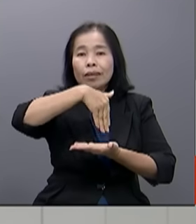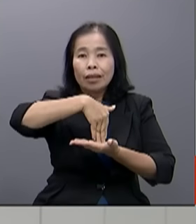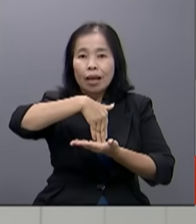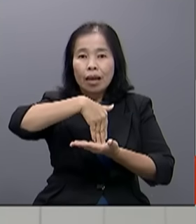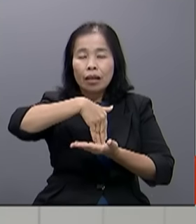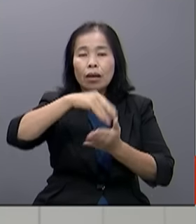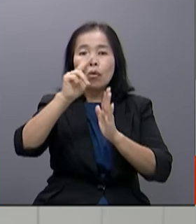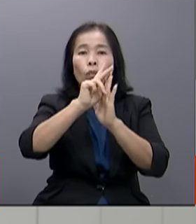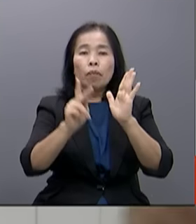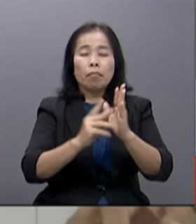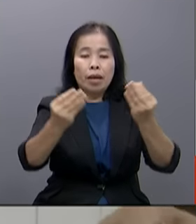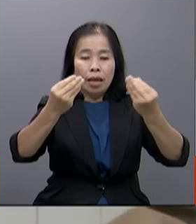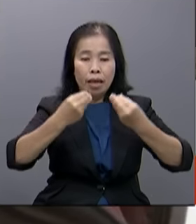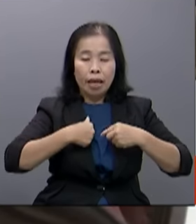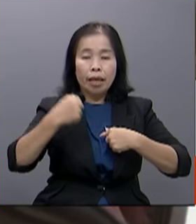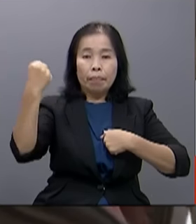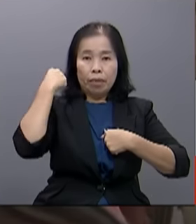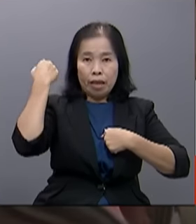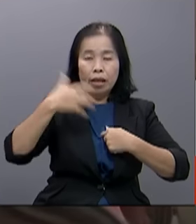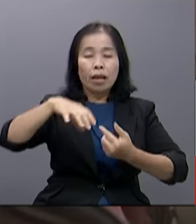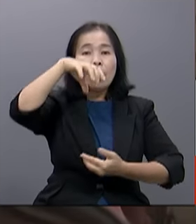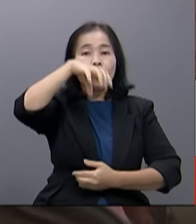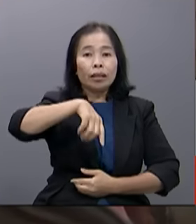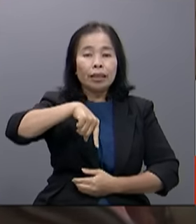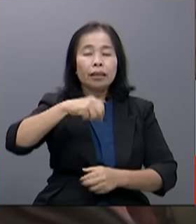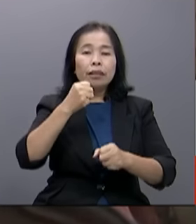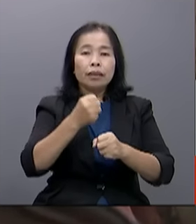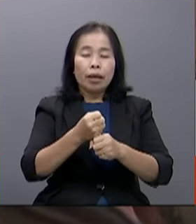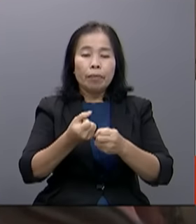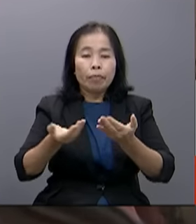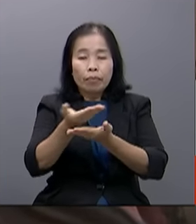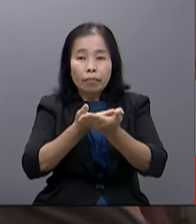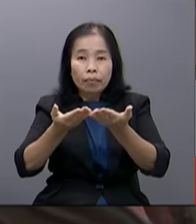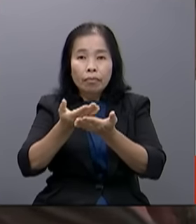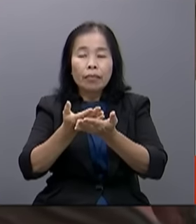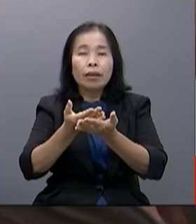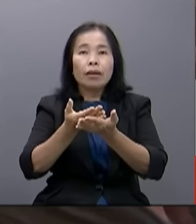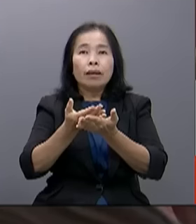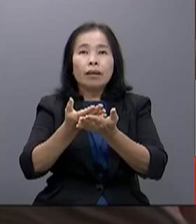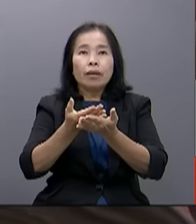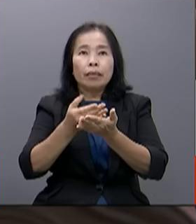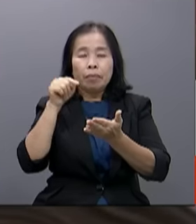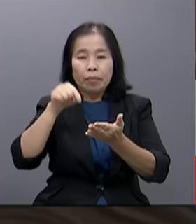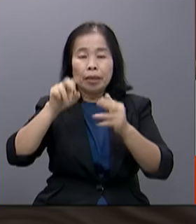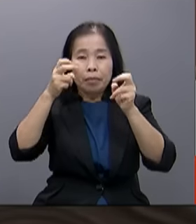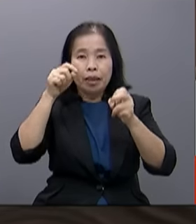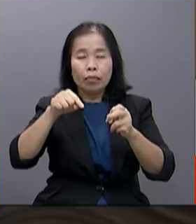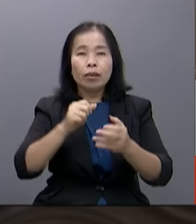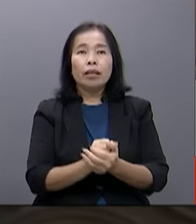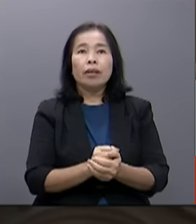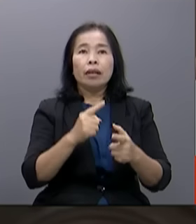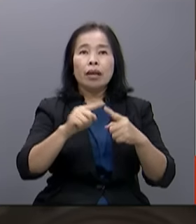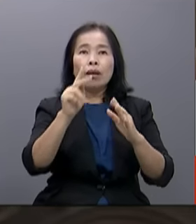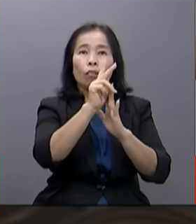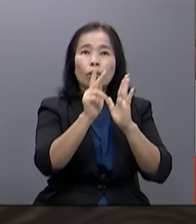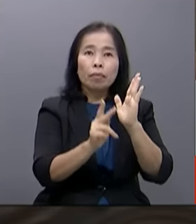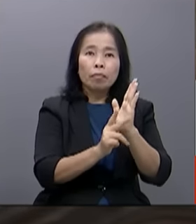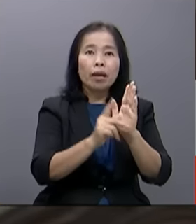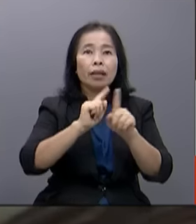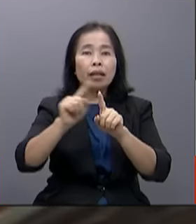การวินิจฉัยเนี่ยก็จะเป็นทางออกสำหรับข้อยุติในประเด็นปัญหาข้อกฎหมายซ ึ่ งณขณะ